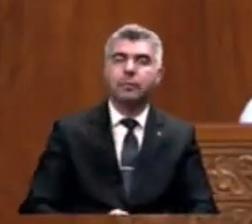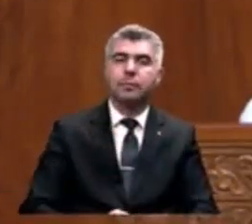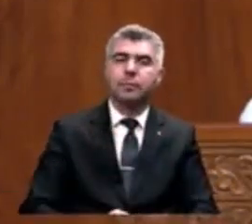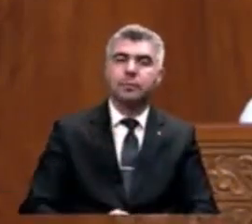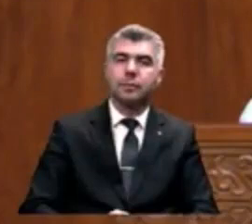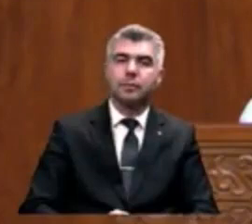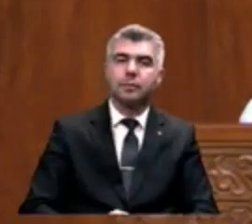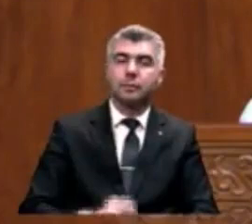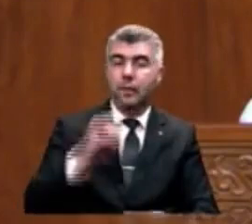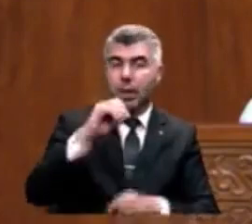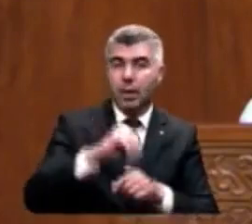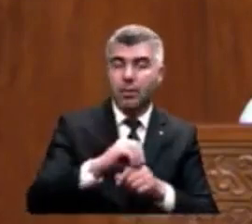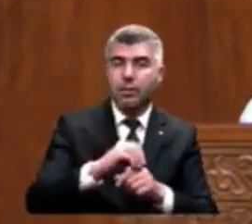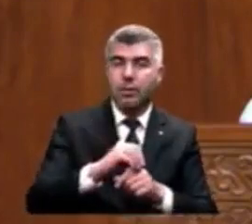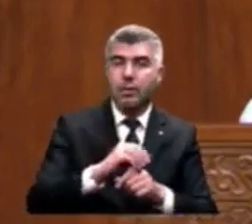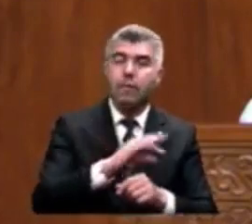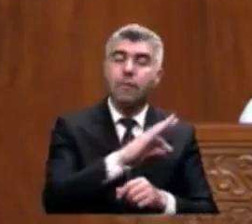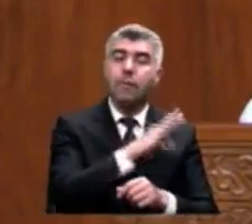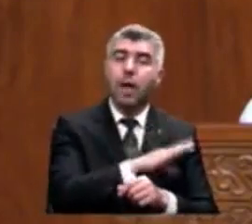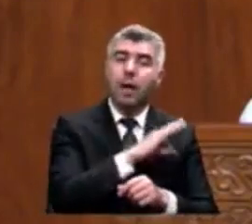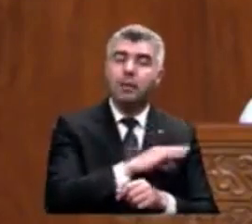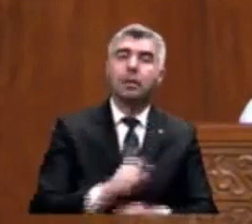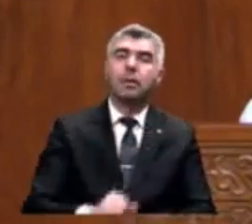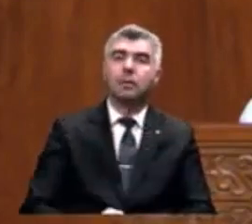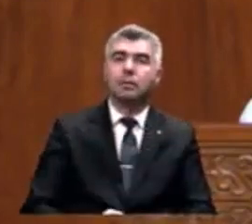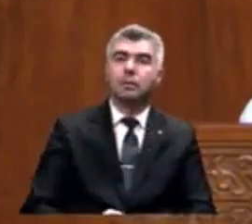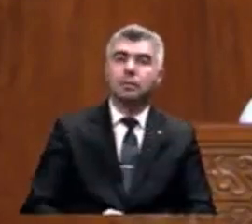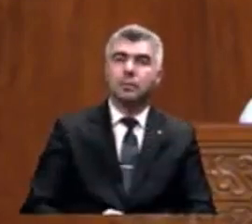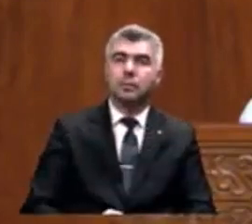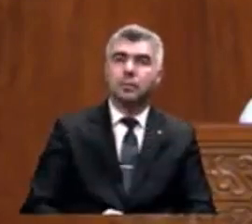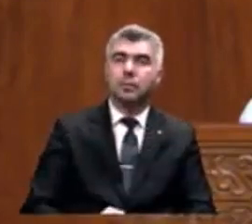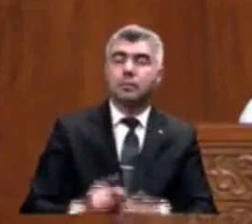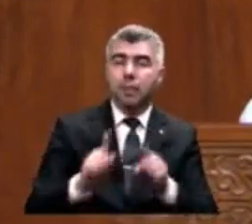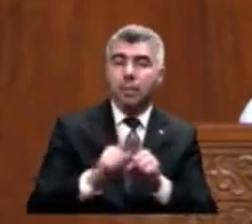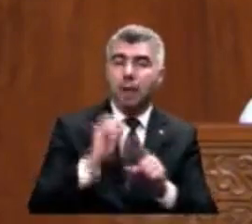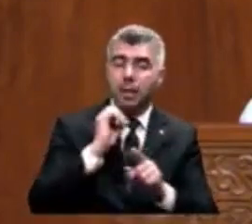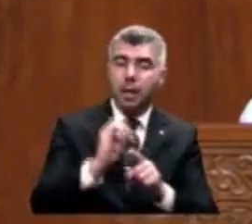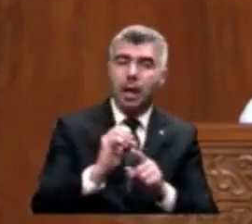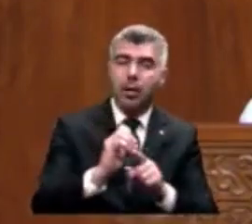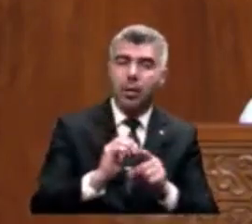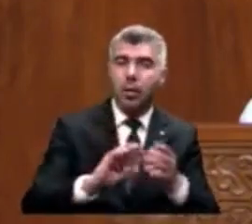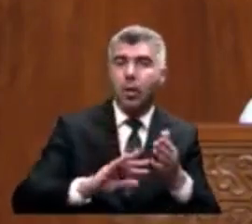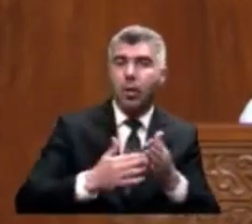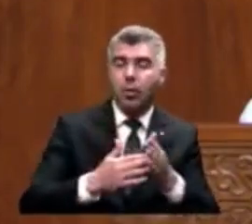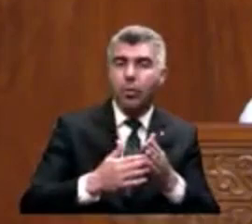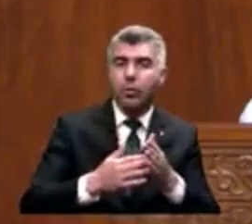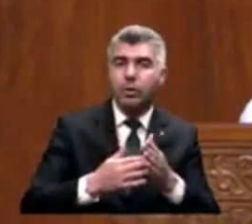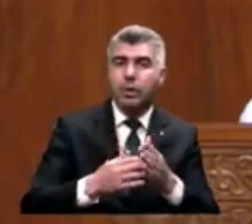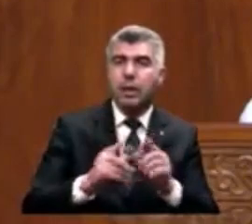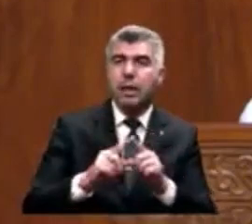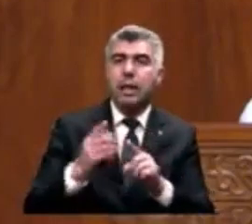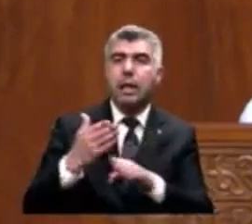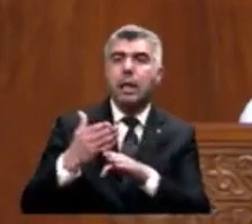كما سيستفيدون من ترسيم بأثر رجعي